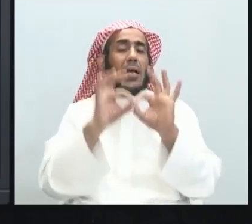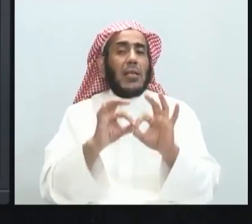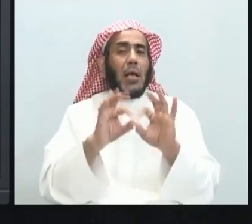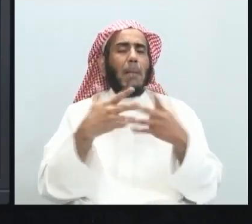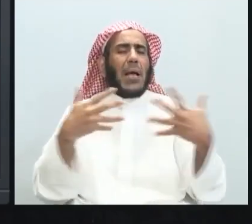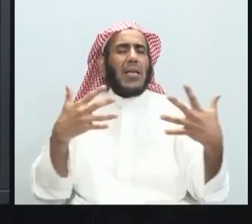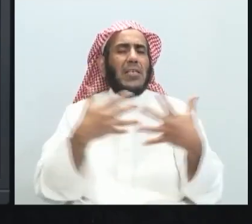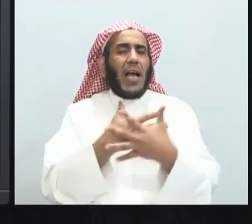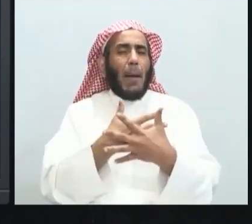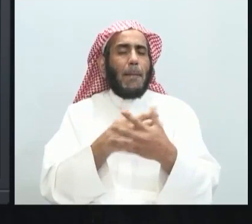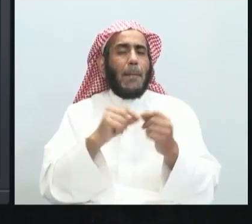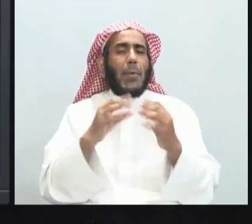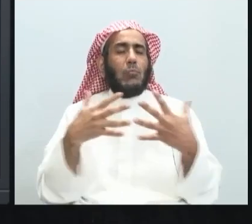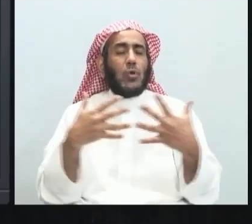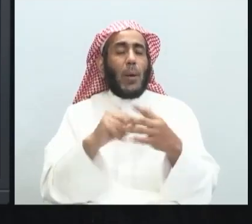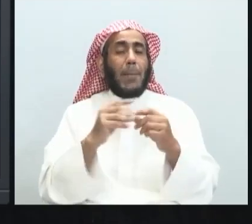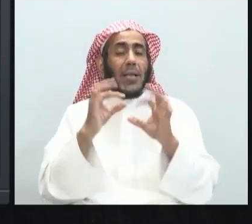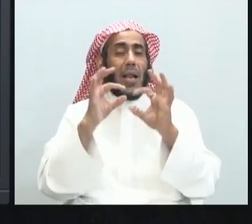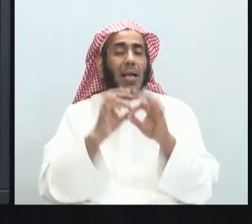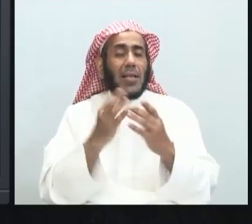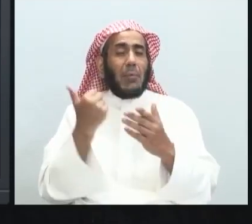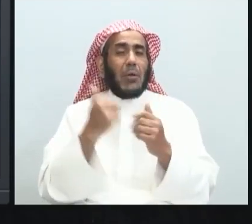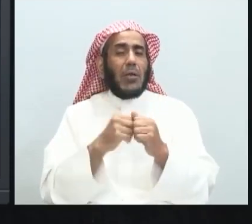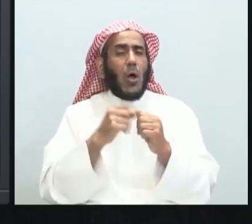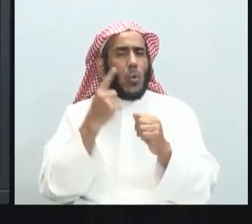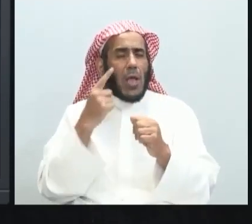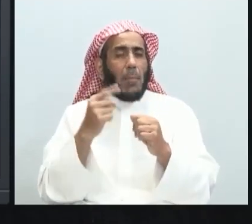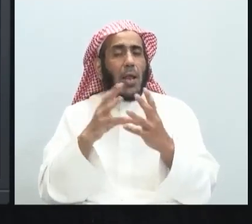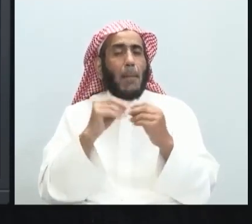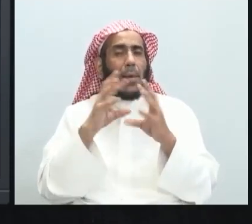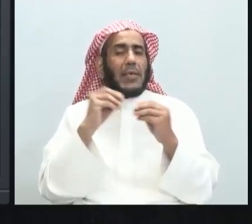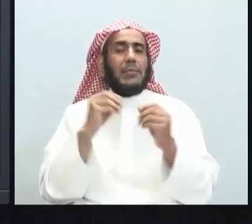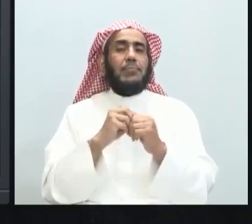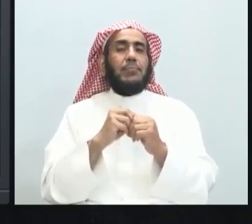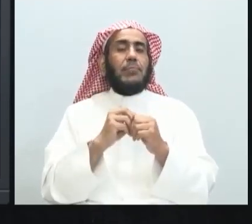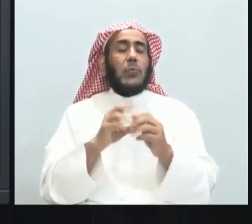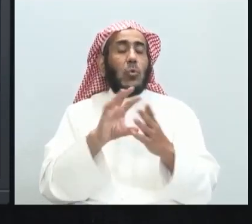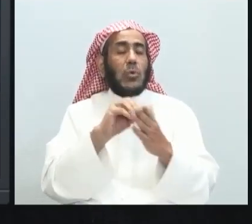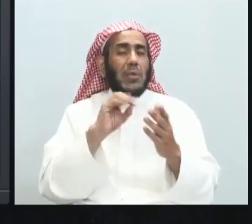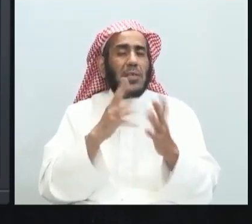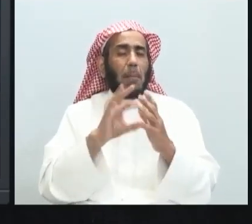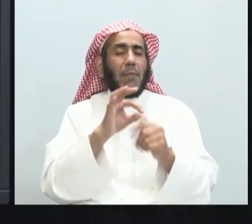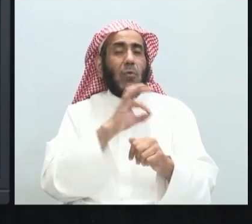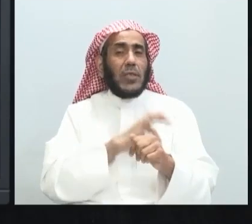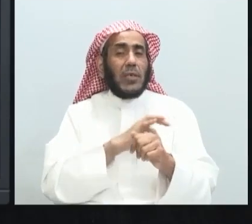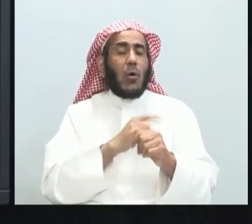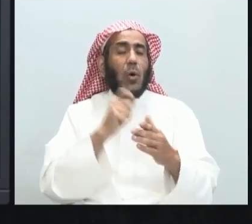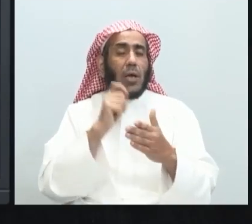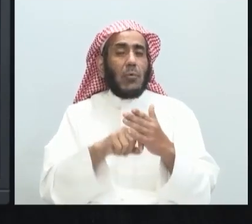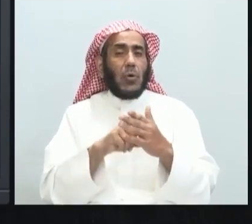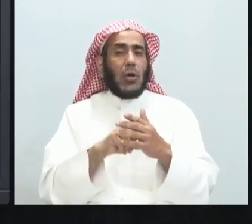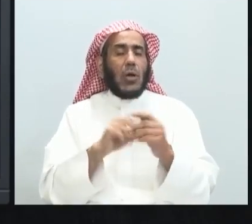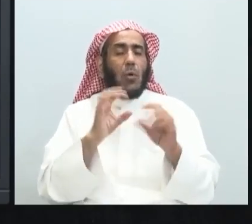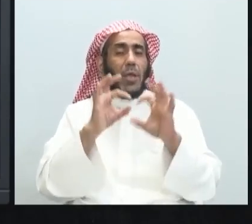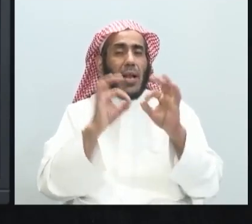ما الجامع بين الايات التي تلوناها قبل قليل و تملنا معانيها واستنبط شيئا من فوائدها واحكامها